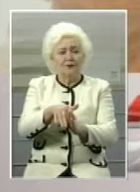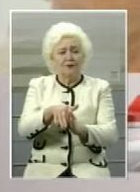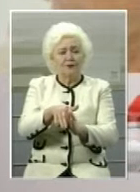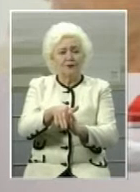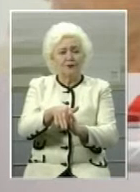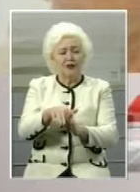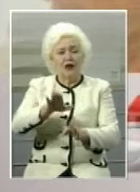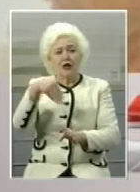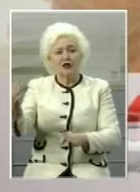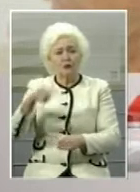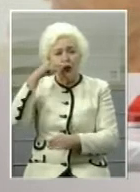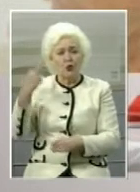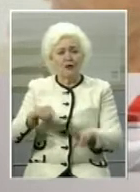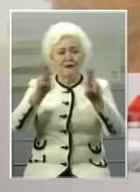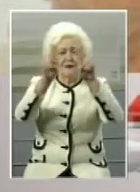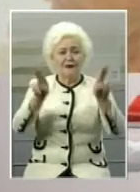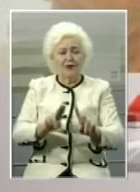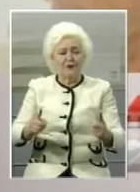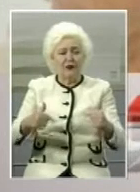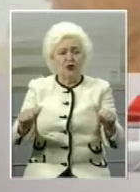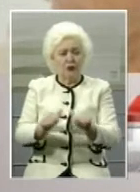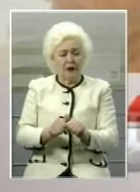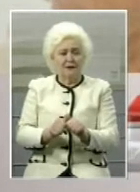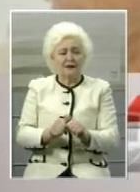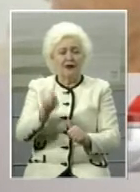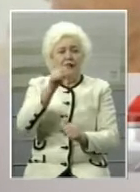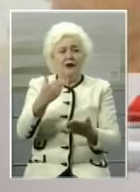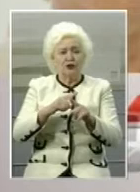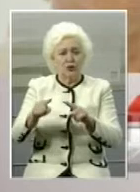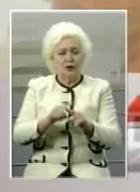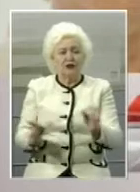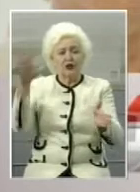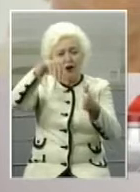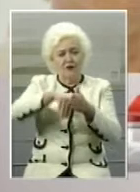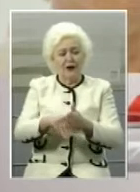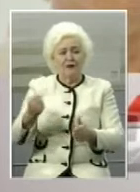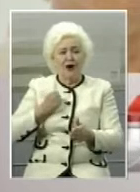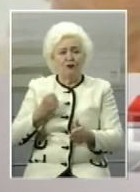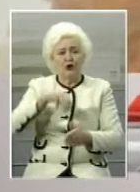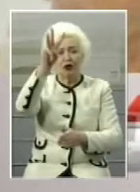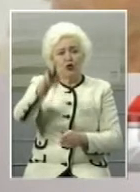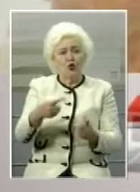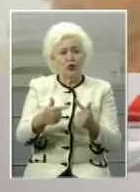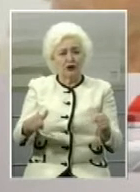з боку Російської Федерації. При введенні воєнного стану